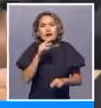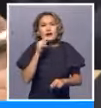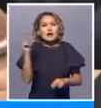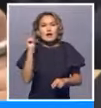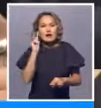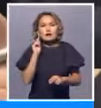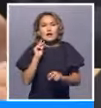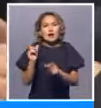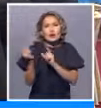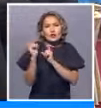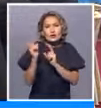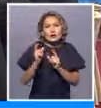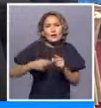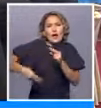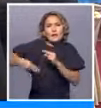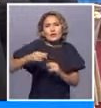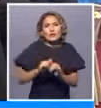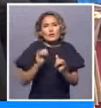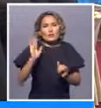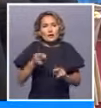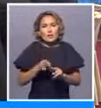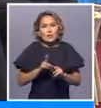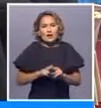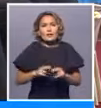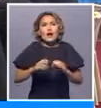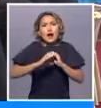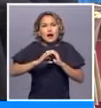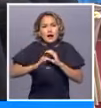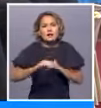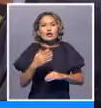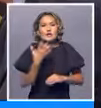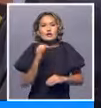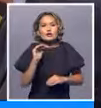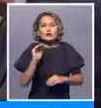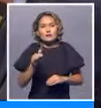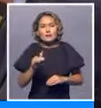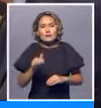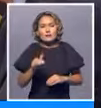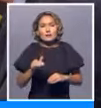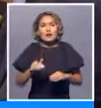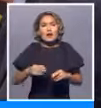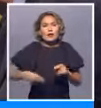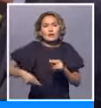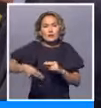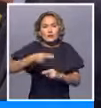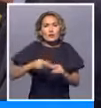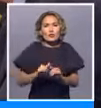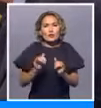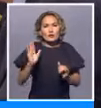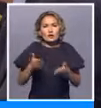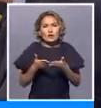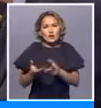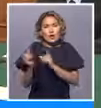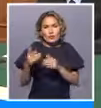жүк өткізуге мүмкіндік береді. Бұл кезде контейнерлер саны 500 мыңға жетеді. Көрші ел Қорғастағы арнайы экономикалық аймақтың